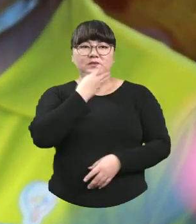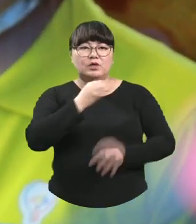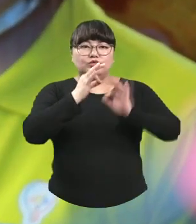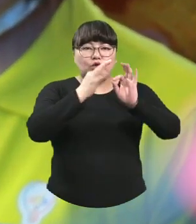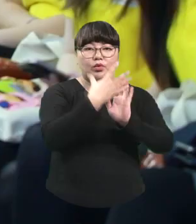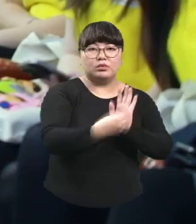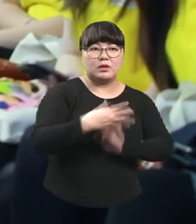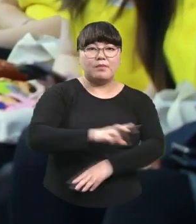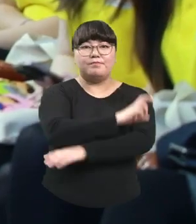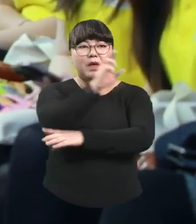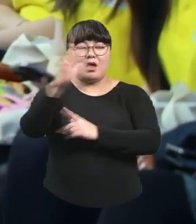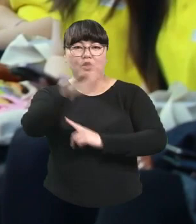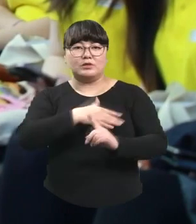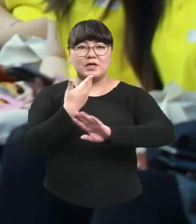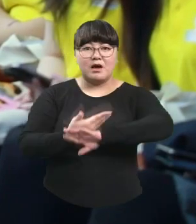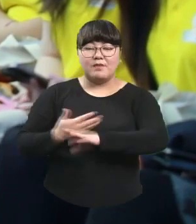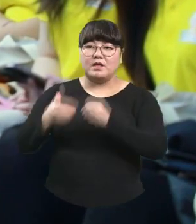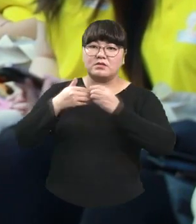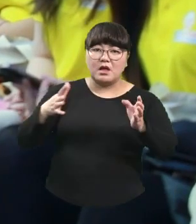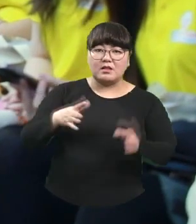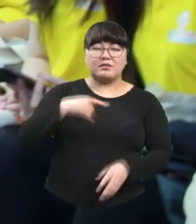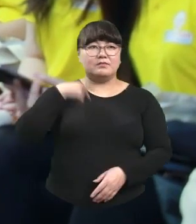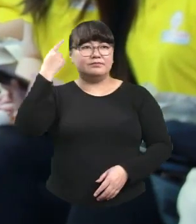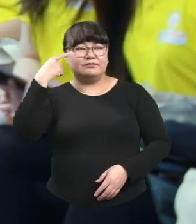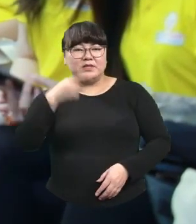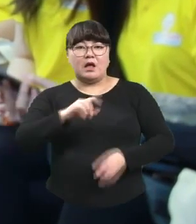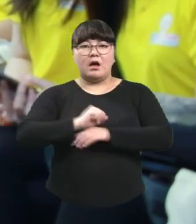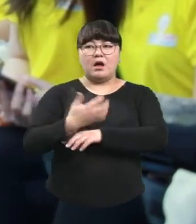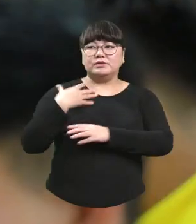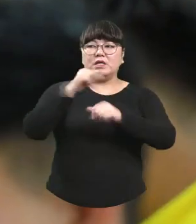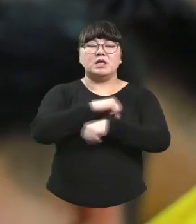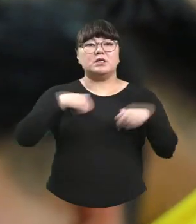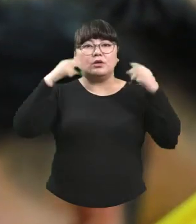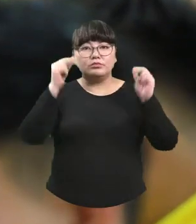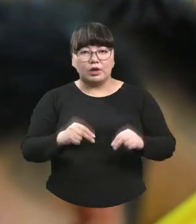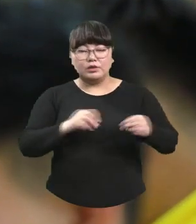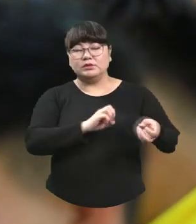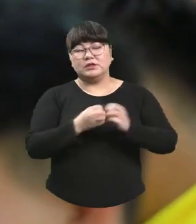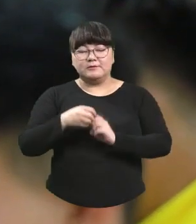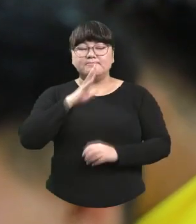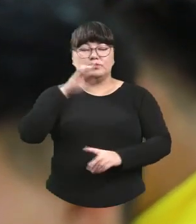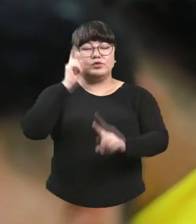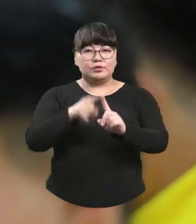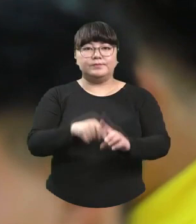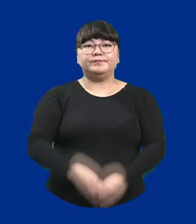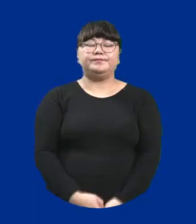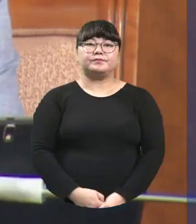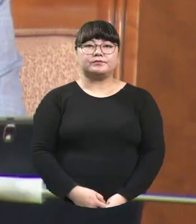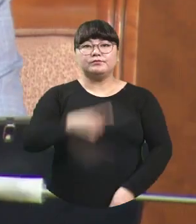эерэг нөлөөлдөг байгаль орчиндөө ээлтэй нээлттэй сэтгэлгээтэй хариуцлагатай иргэн болгон төлөвшүүлэх зорилготой